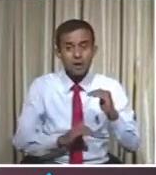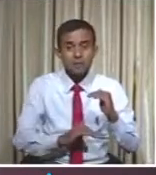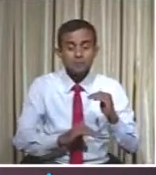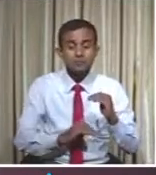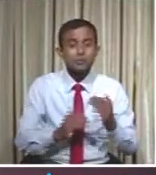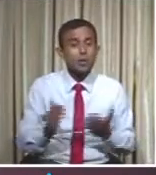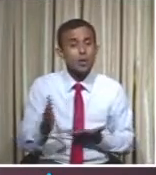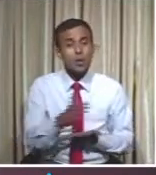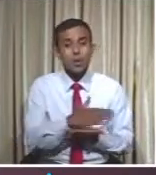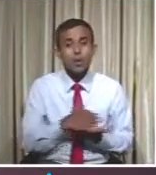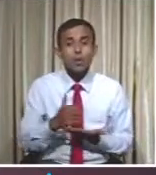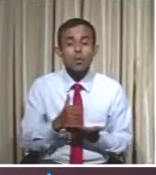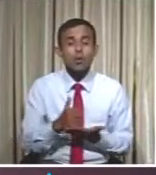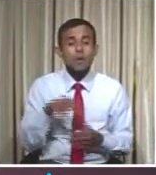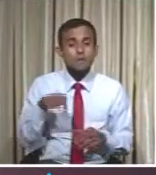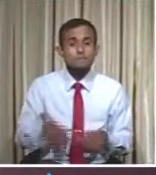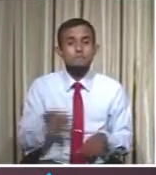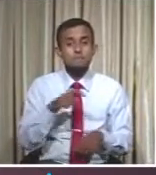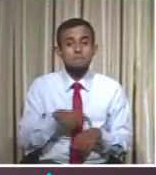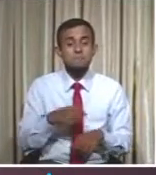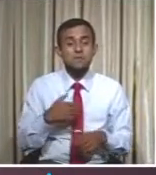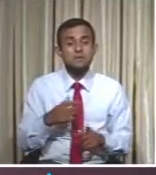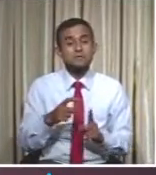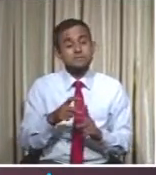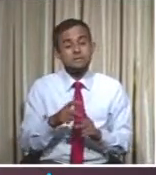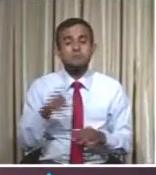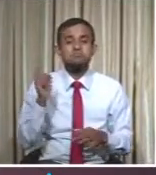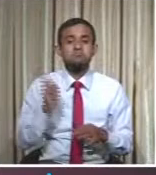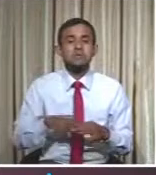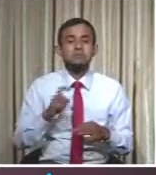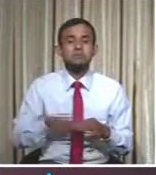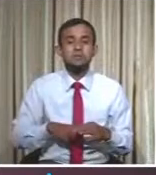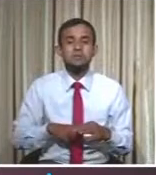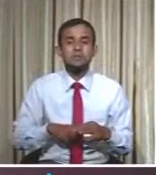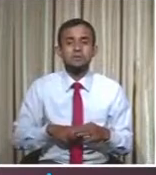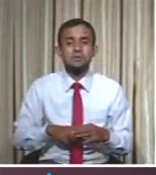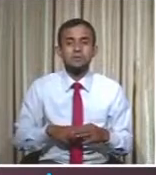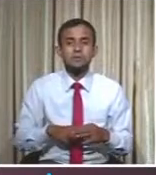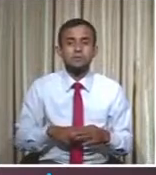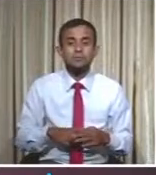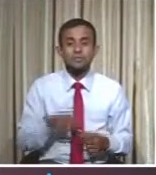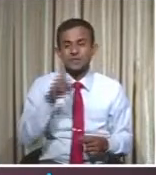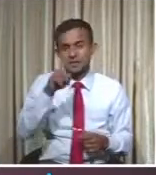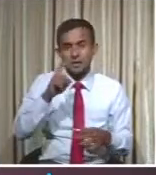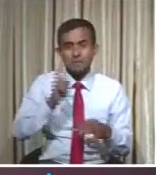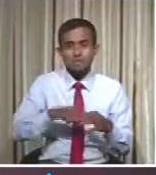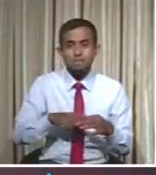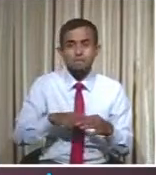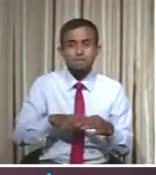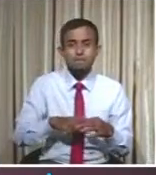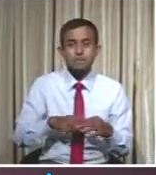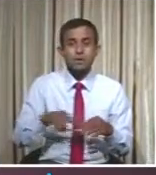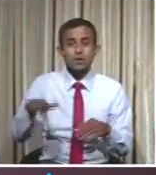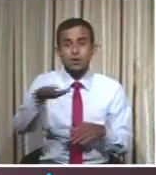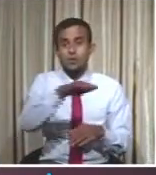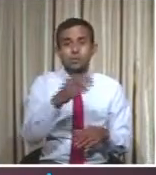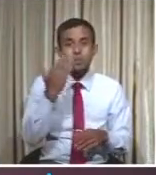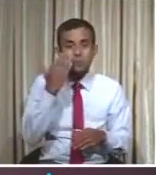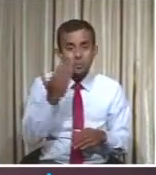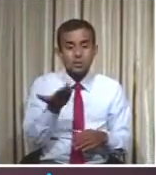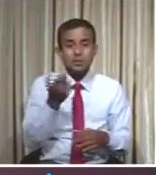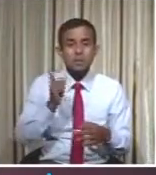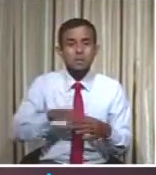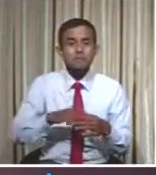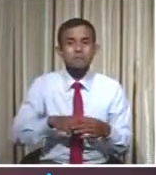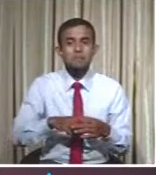මේ සියලු දේම තමයි මේ වෙලාවේ අපිට තියෙන දැවෙන ප්‍රශ්න මේ එක ප්‍රශ්නකටවත් ජනතාව මූණ දෙන